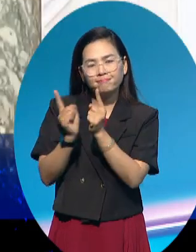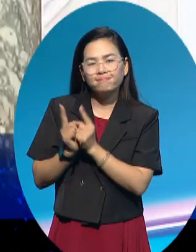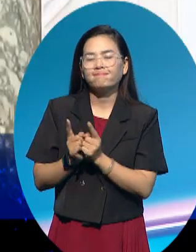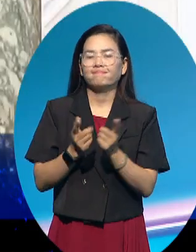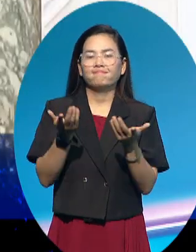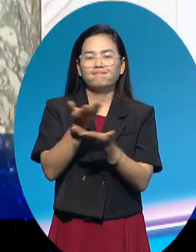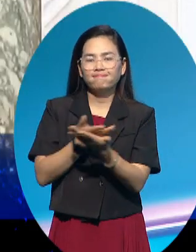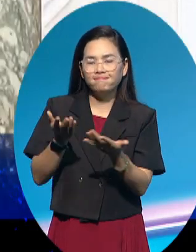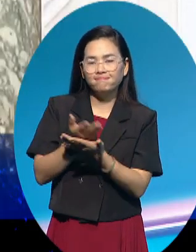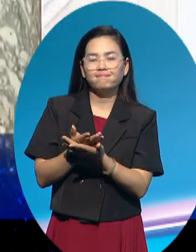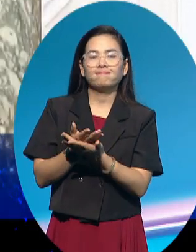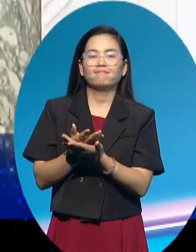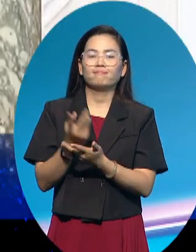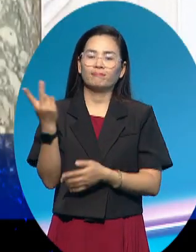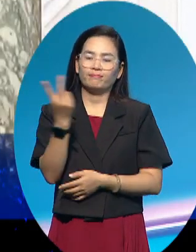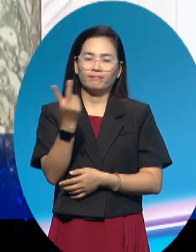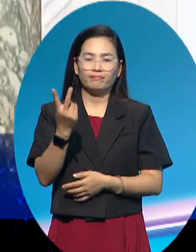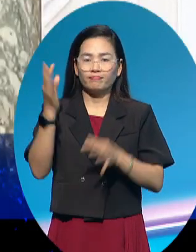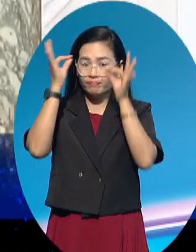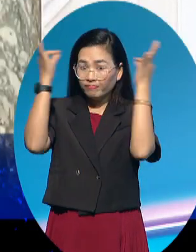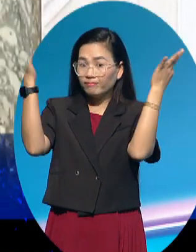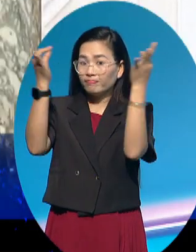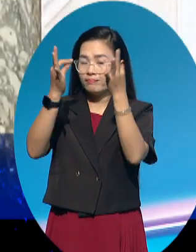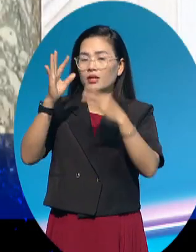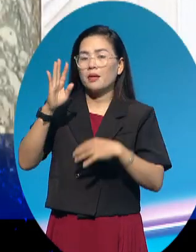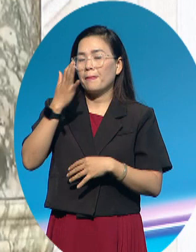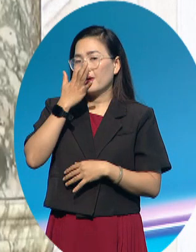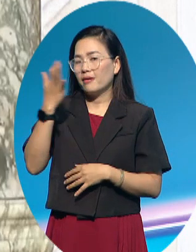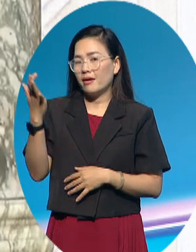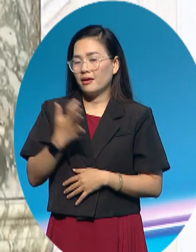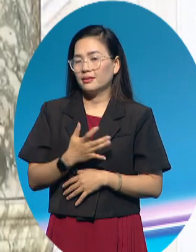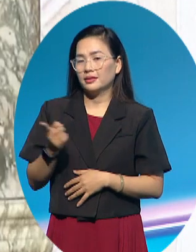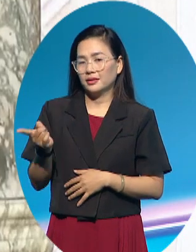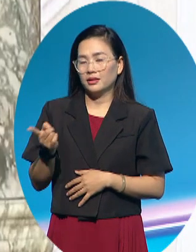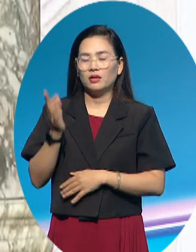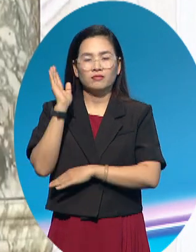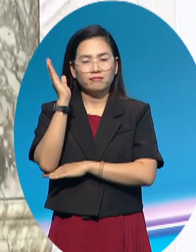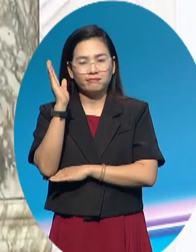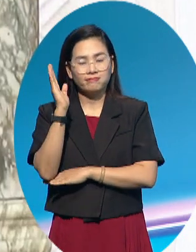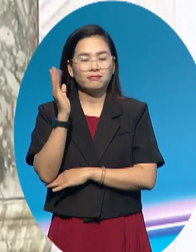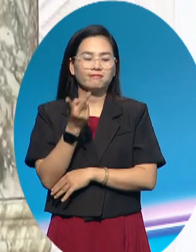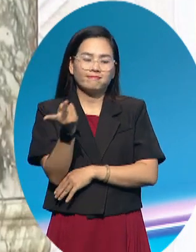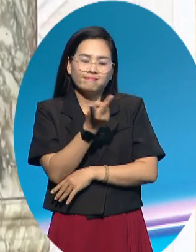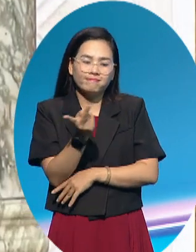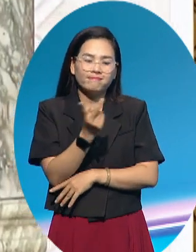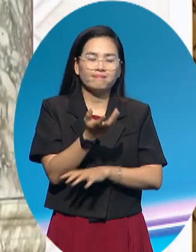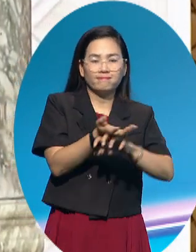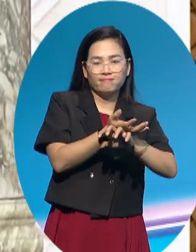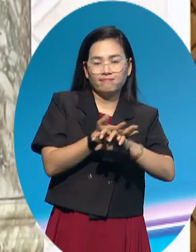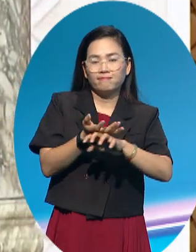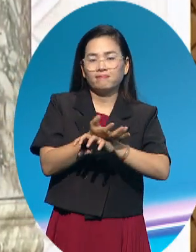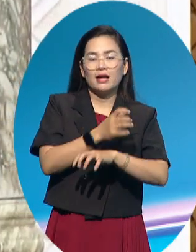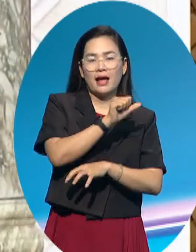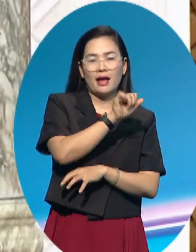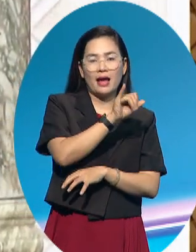Ai Cập abdel fatar ncc tổng thống Brazil Luis ignacio lul daiva nhấn mạnh hai nước có nhiều điểm tương đồng